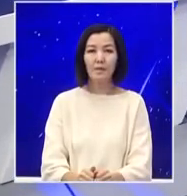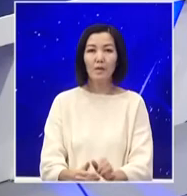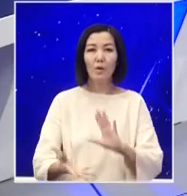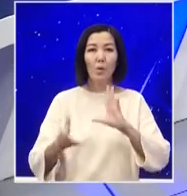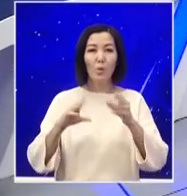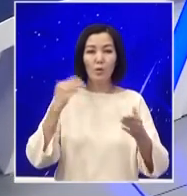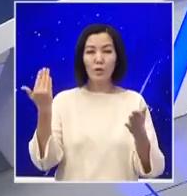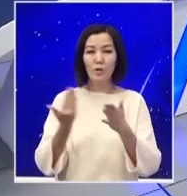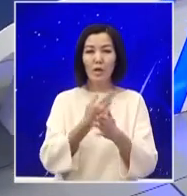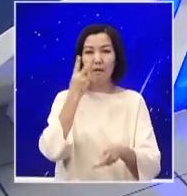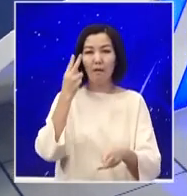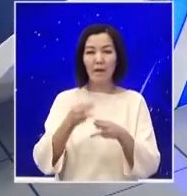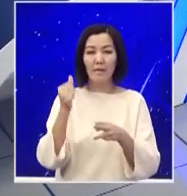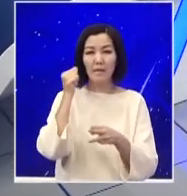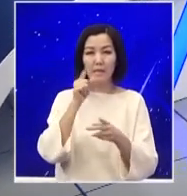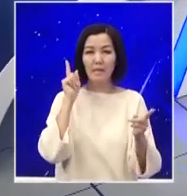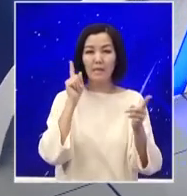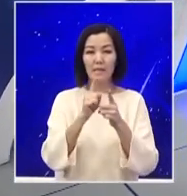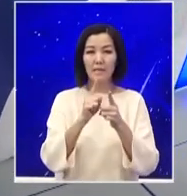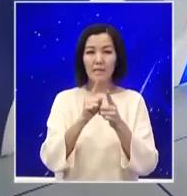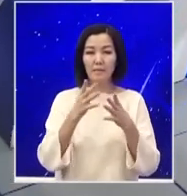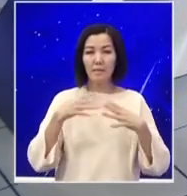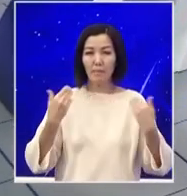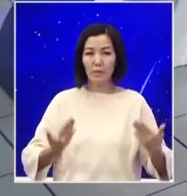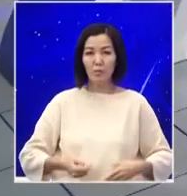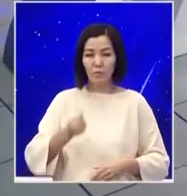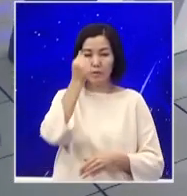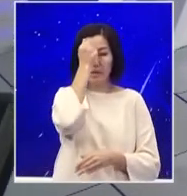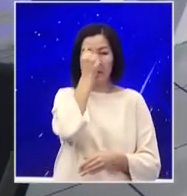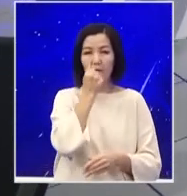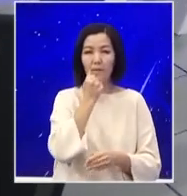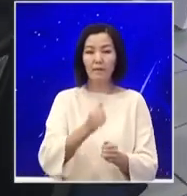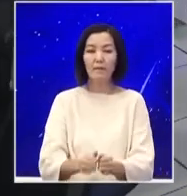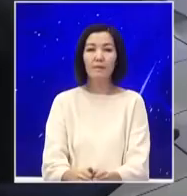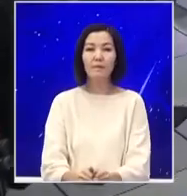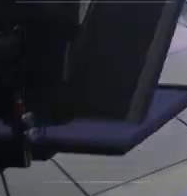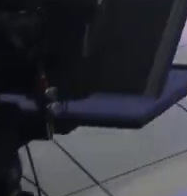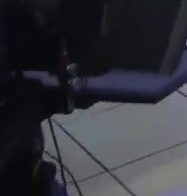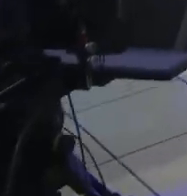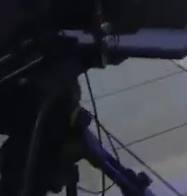Қадірменді көрермен, бүгінге айтар ақпарат осы. Келер күні амандықта, саулықта қауышқанша.